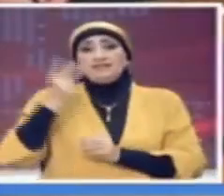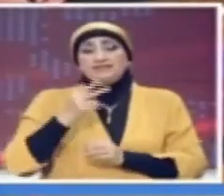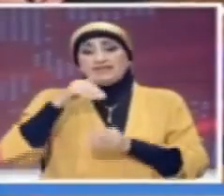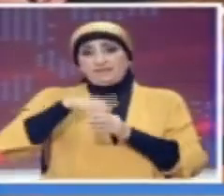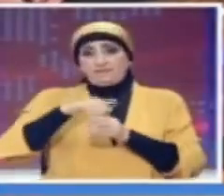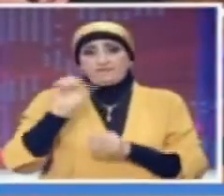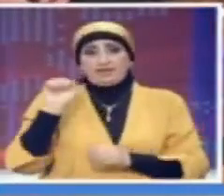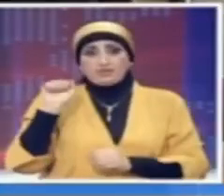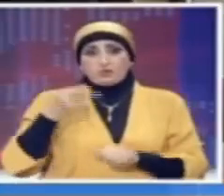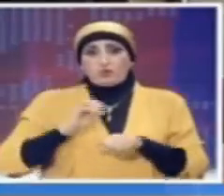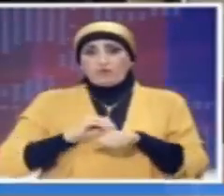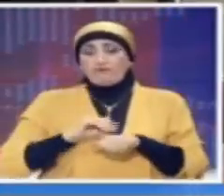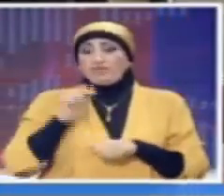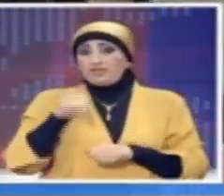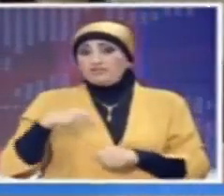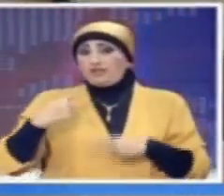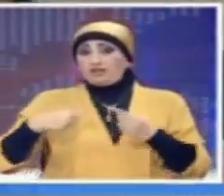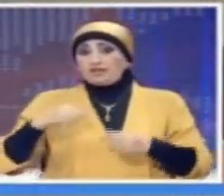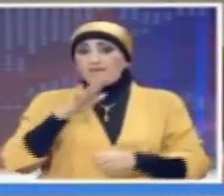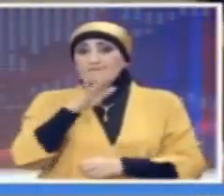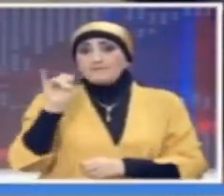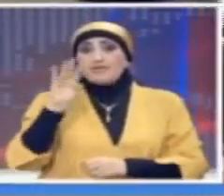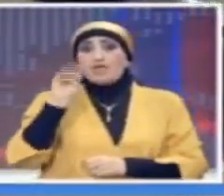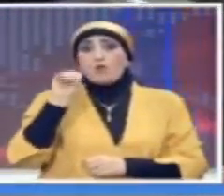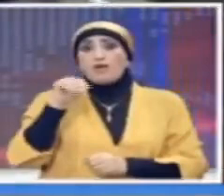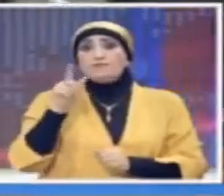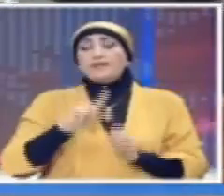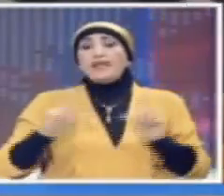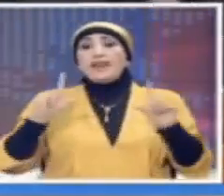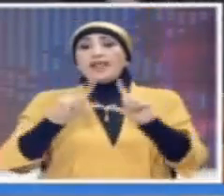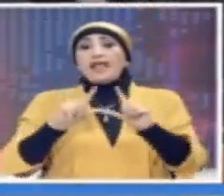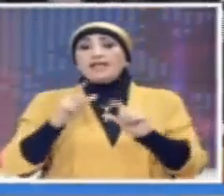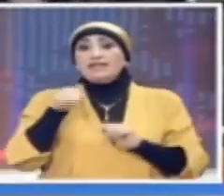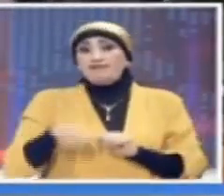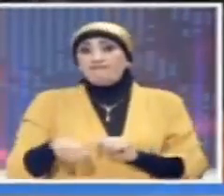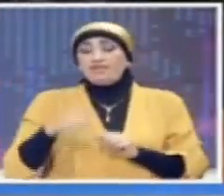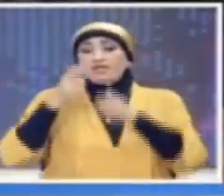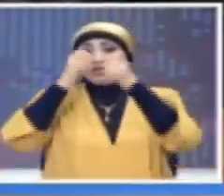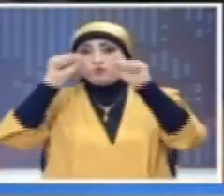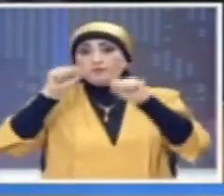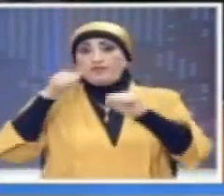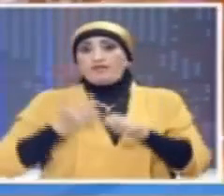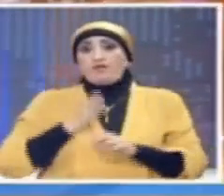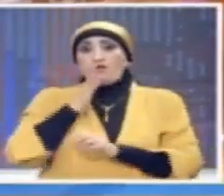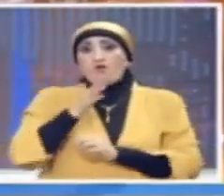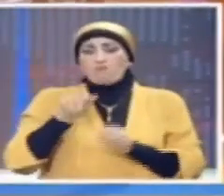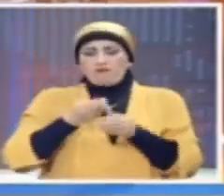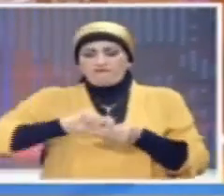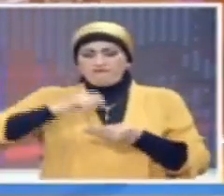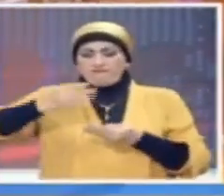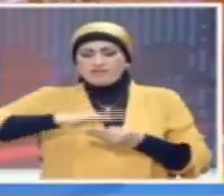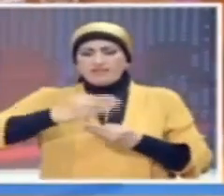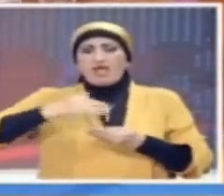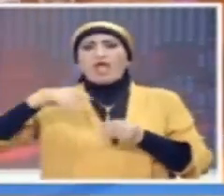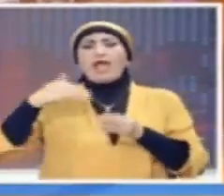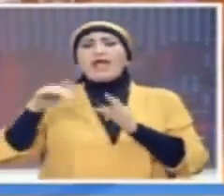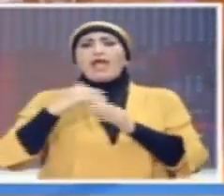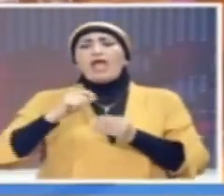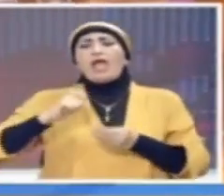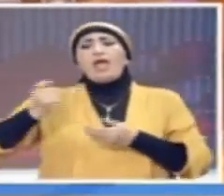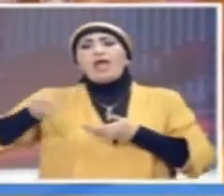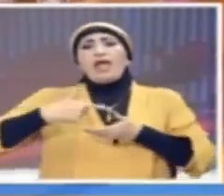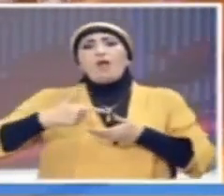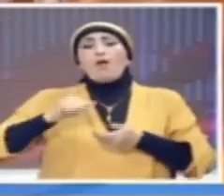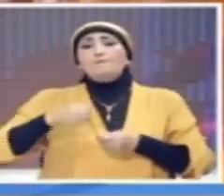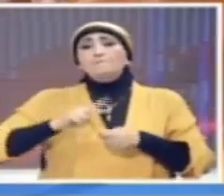انتخابات مجلس النواب. وفي هذا الإطار تستمر 140 لجنة في المقرات الدبلوماسية في تلقي المظروفات حتى الساعة